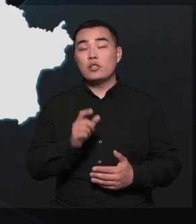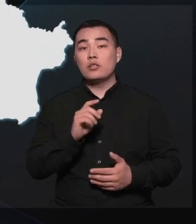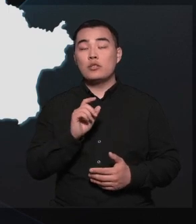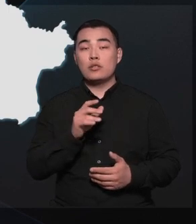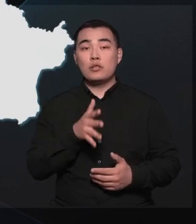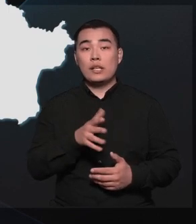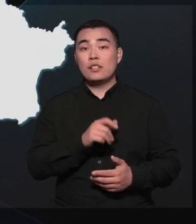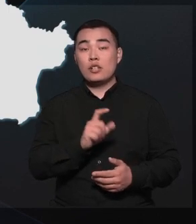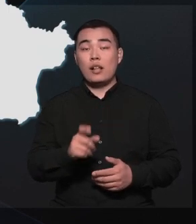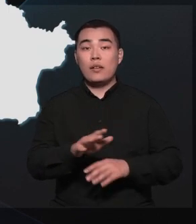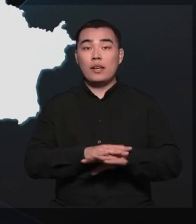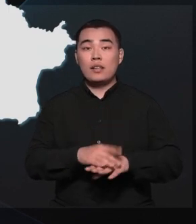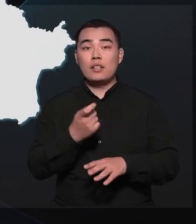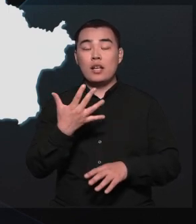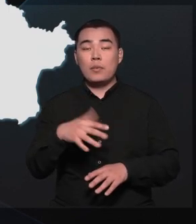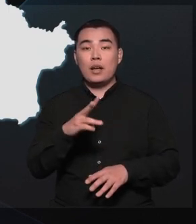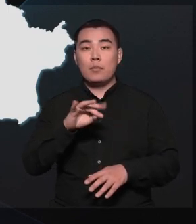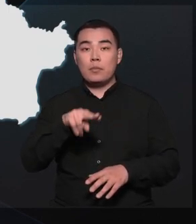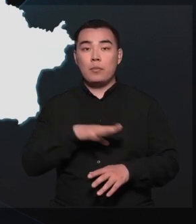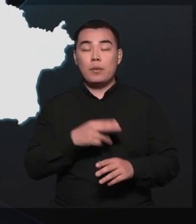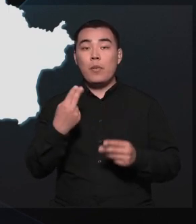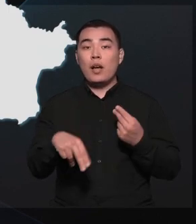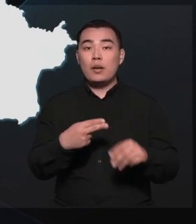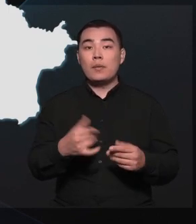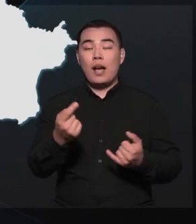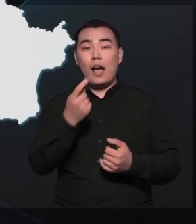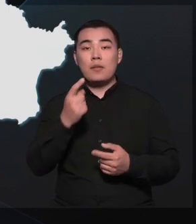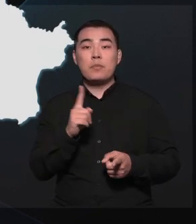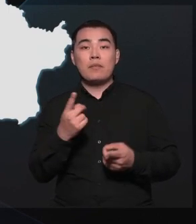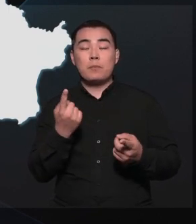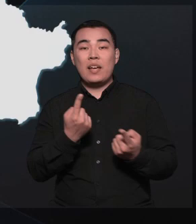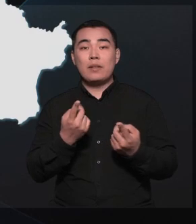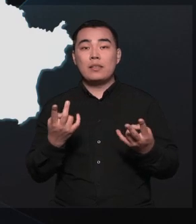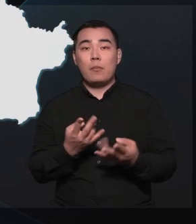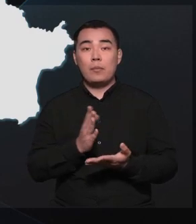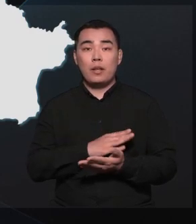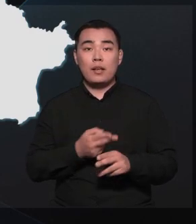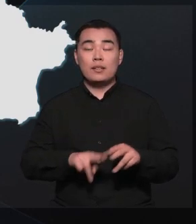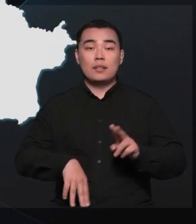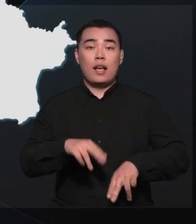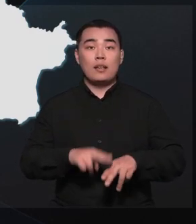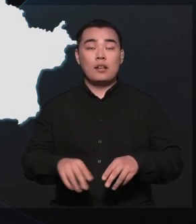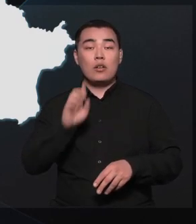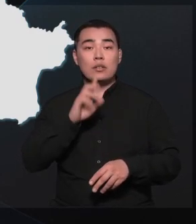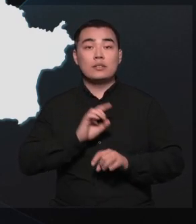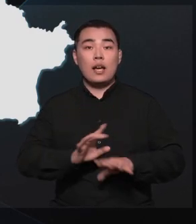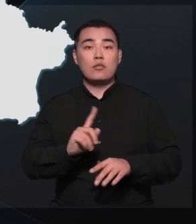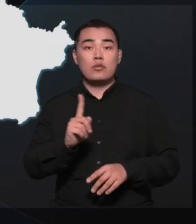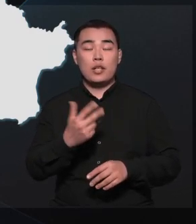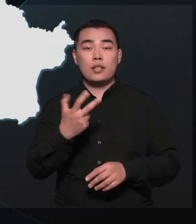человек компенсацию до 150 МРП на приобретение предметов первой необходимости. В правительстве также сообщают, что